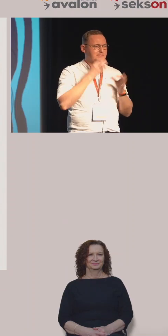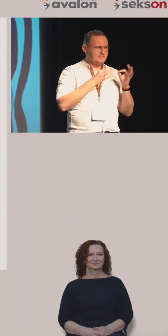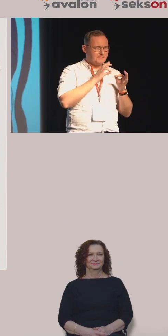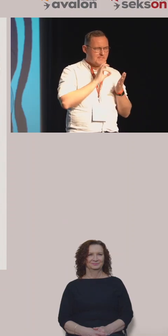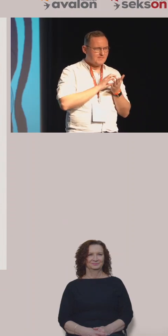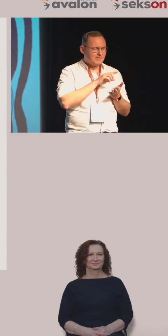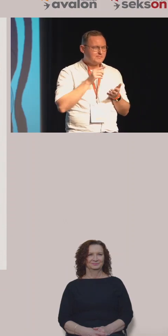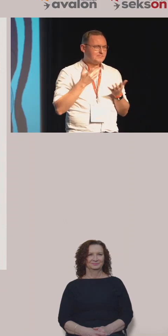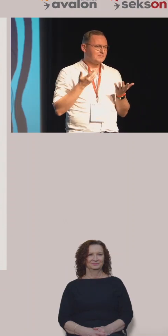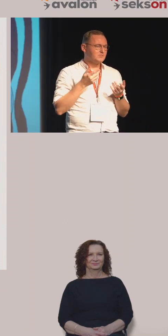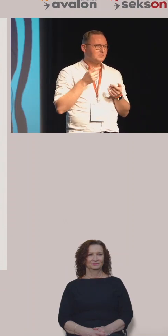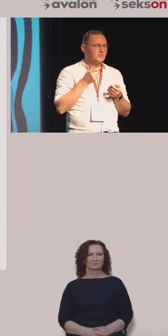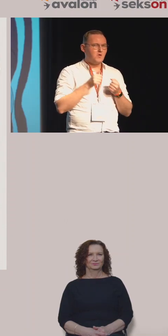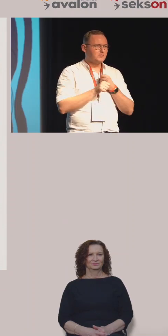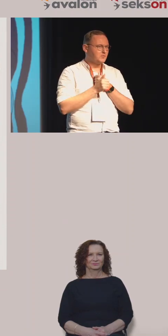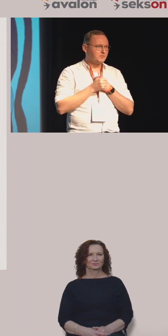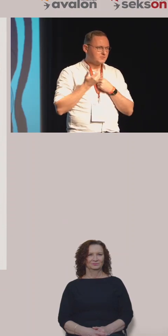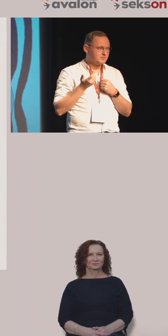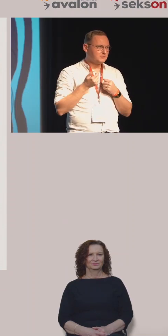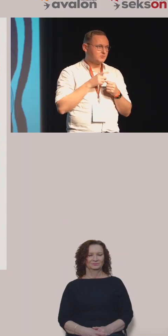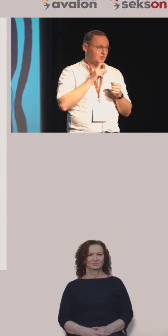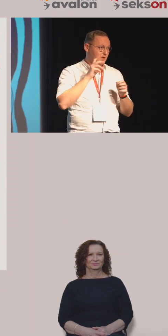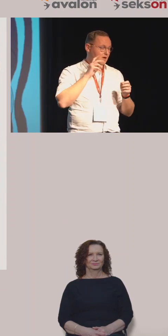Następna sprawa, seks w ciszy.